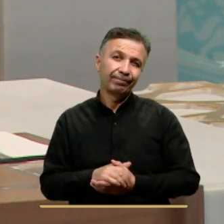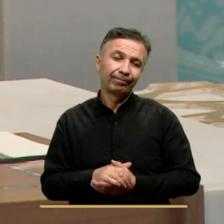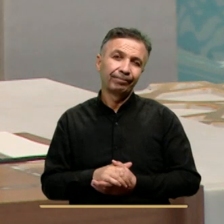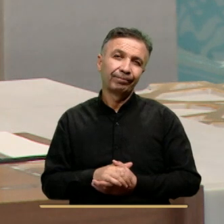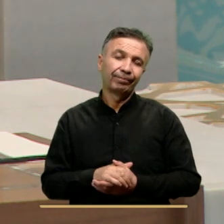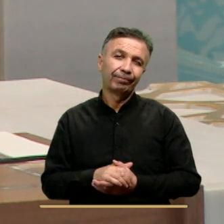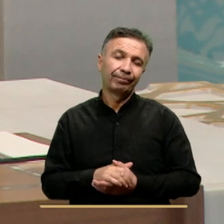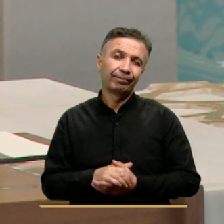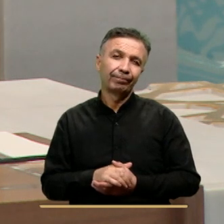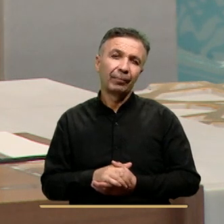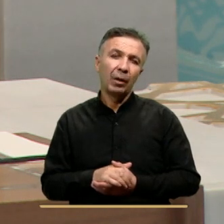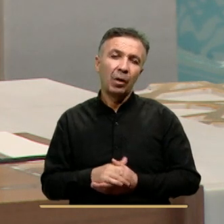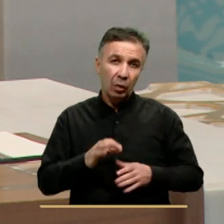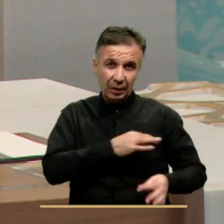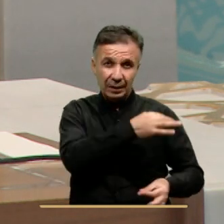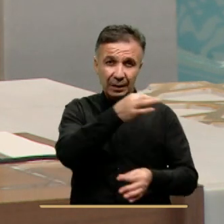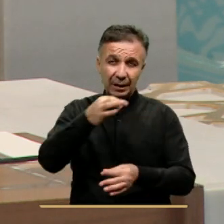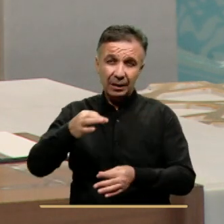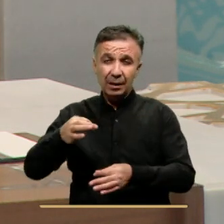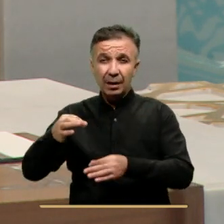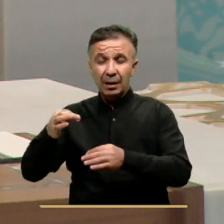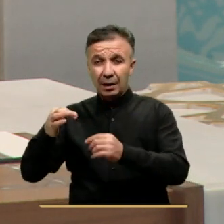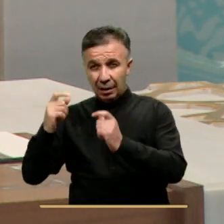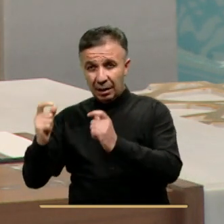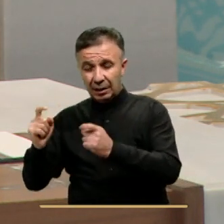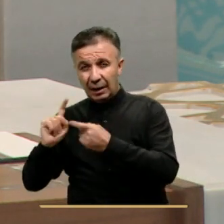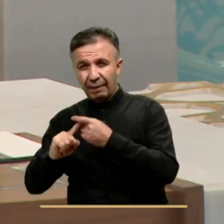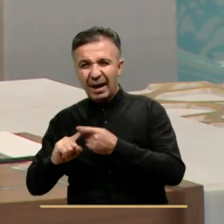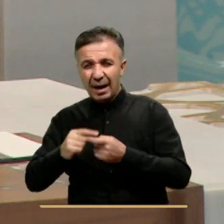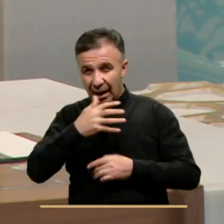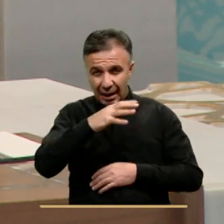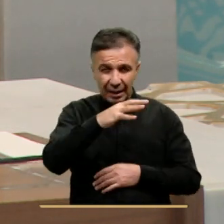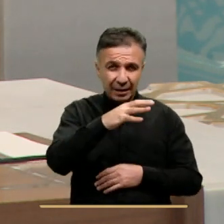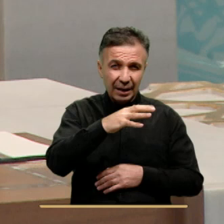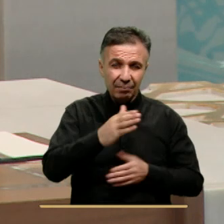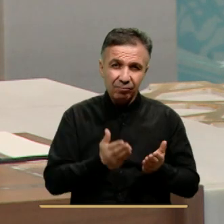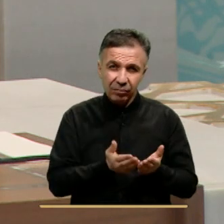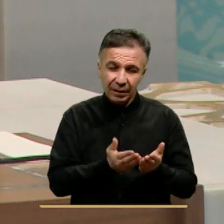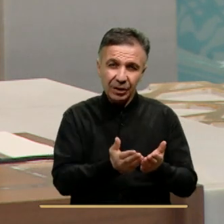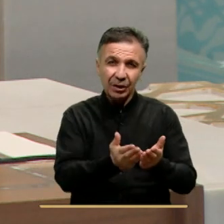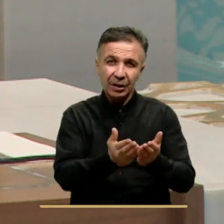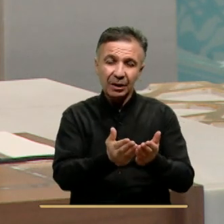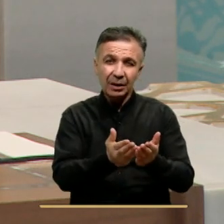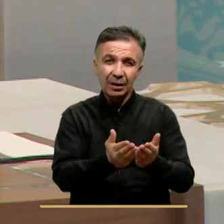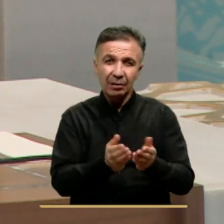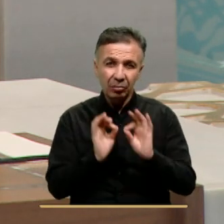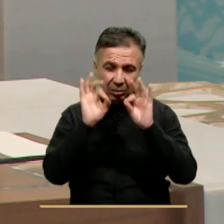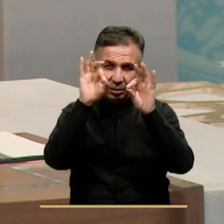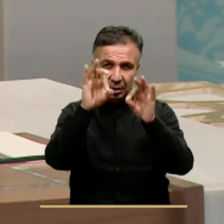kıldık onları Karada ve denizde taşıdık Karada ve denizde onların ulaşımını